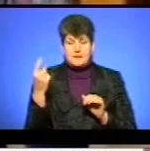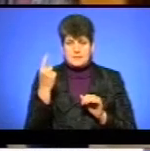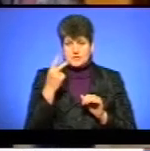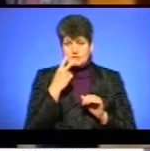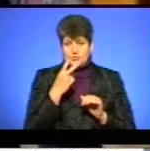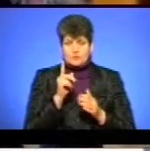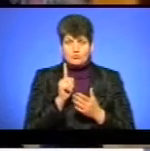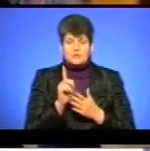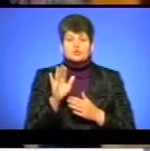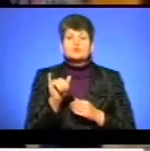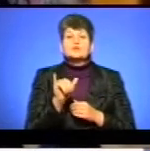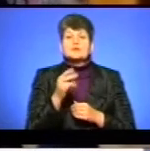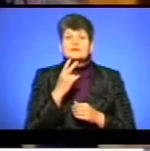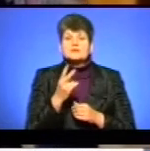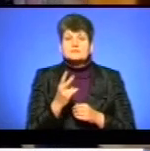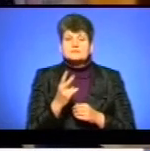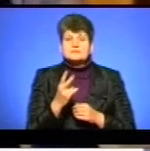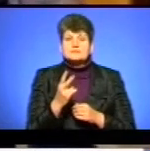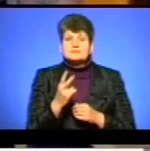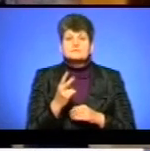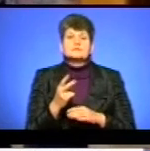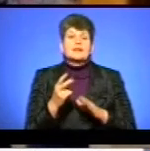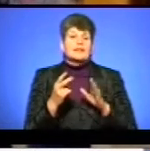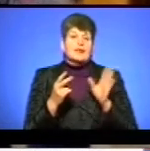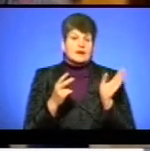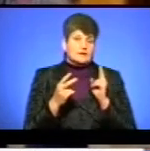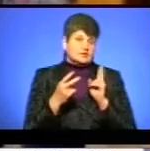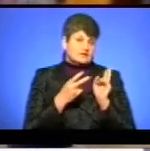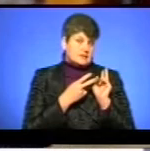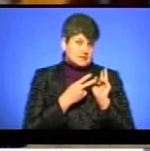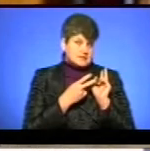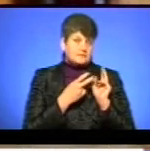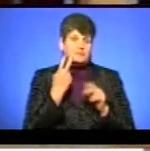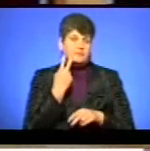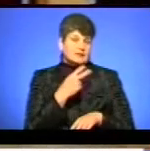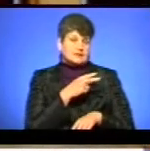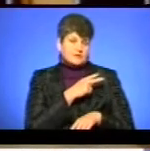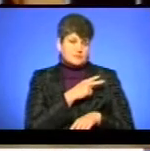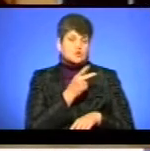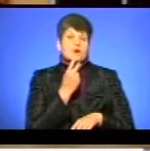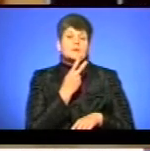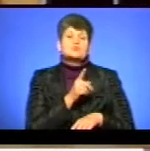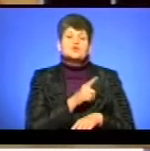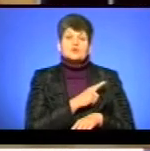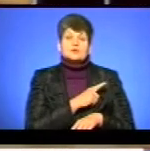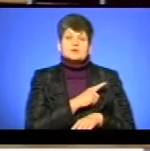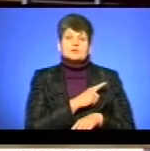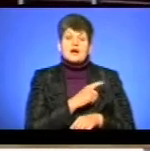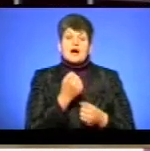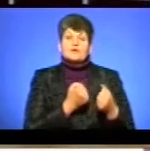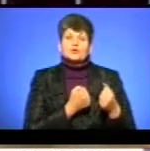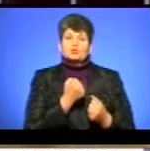бути спрямований куди? Ліворуч. Олеся, ми з тобою дивимося ліворуч, бачимо, що там?